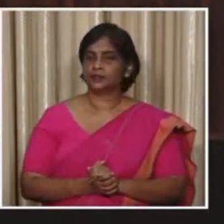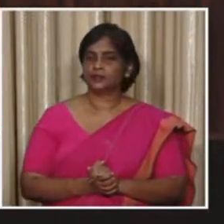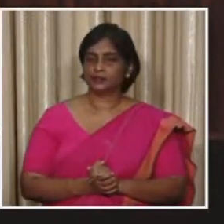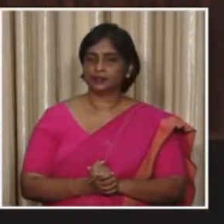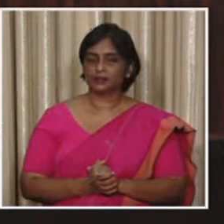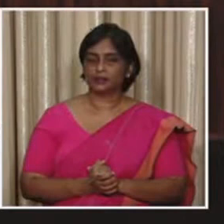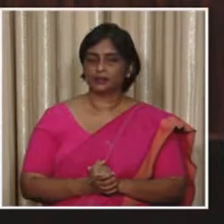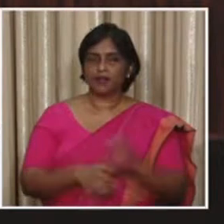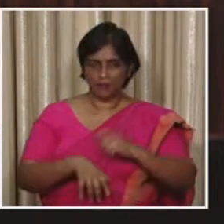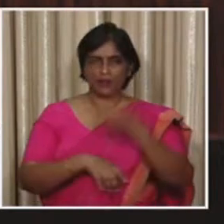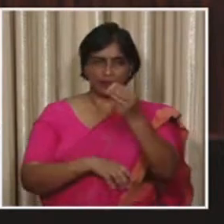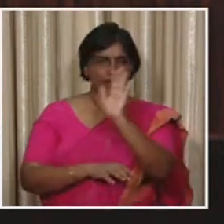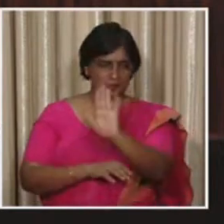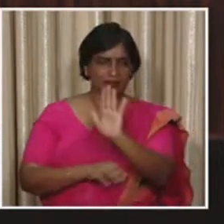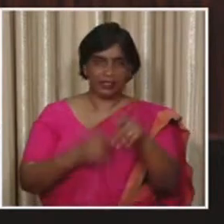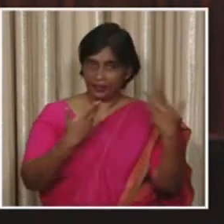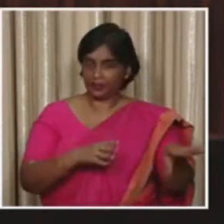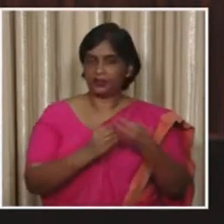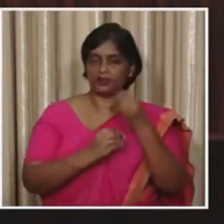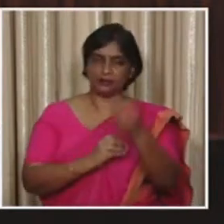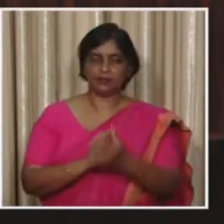ඔබතුමාට අවස්ථාව දෙන්නම් ඉන්න මේක ඉවරනාට